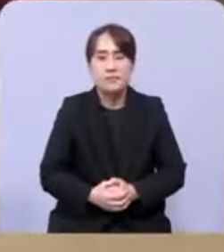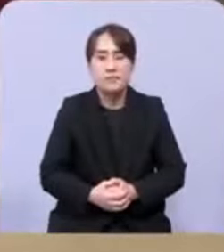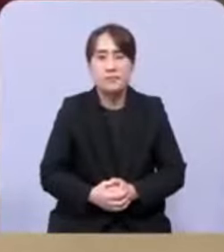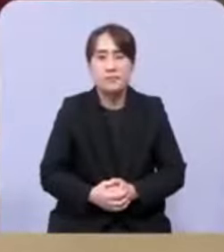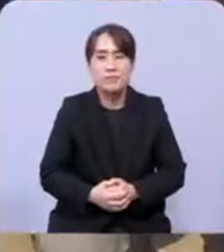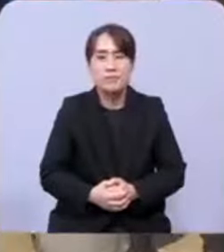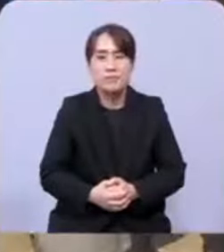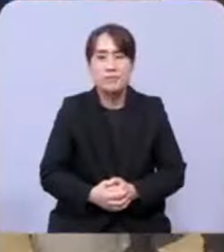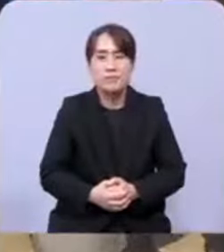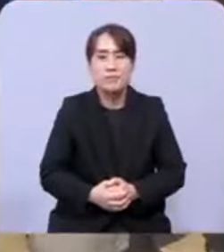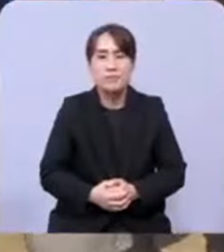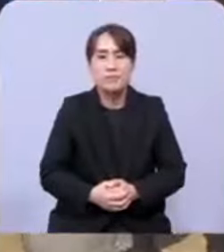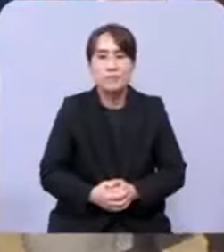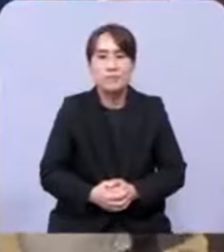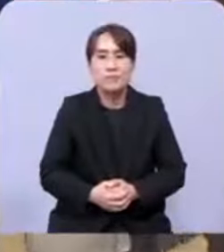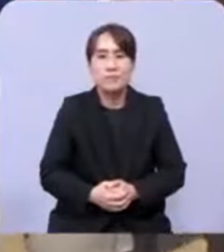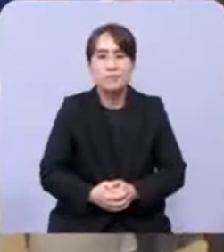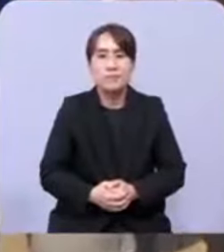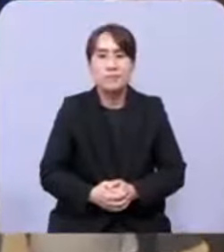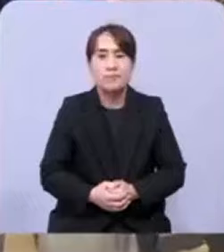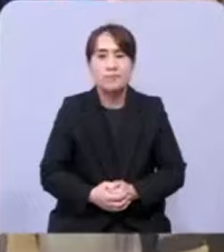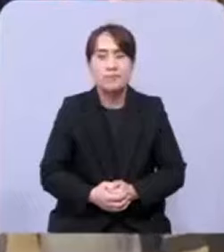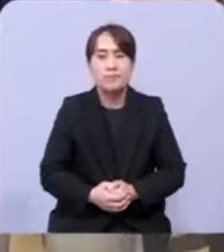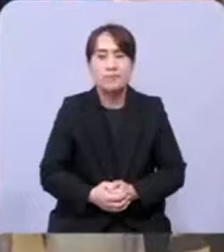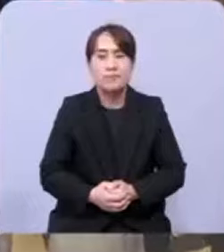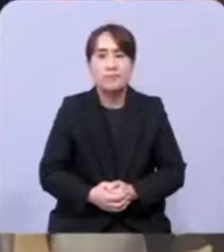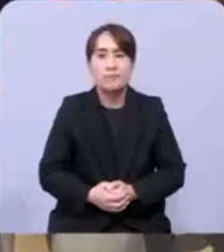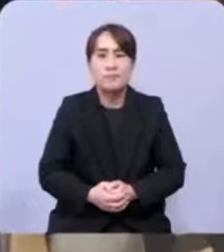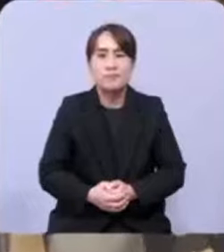셋 KBS 뉴스 김소영입니다